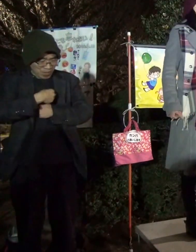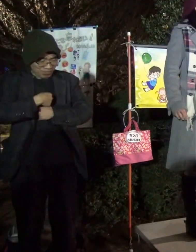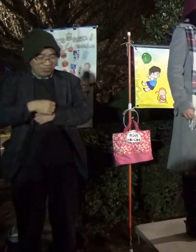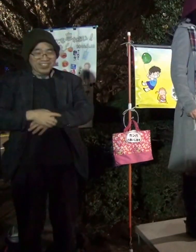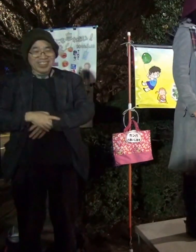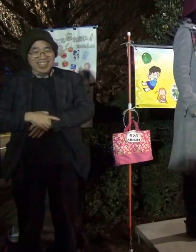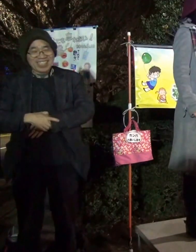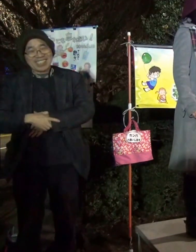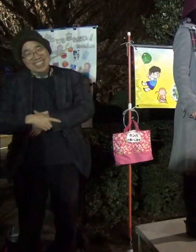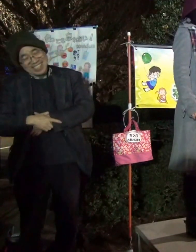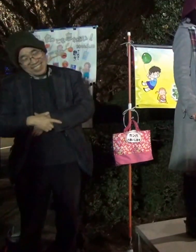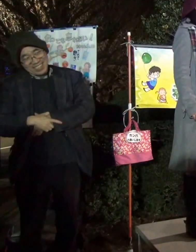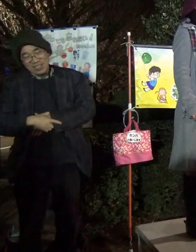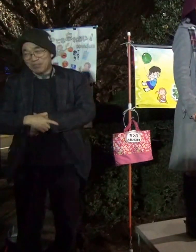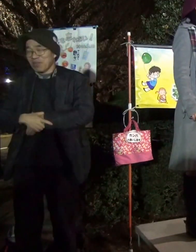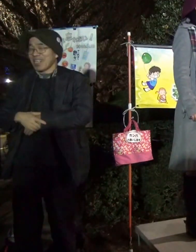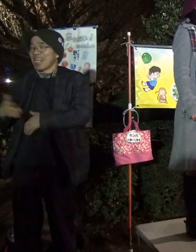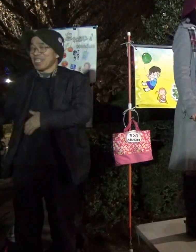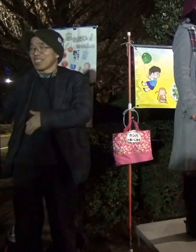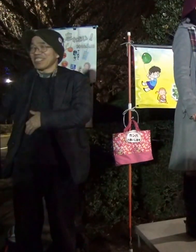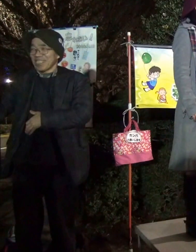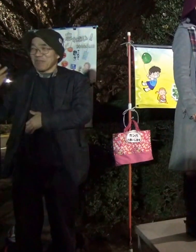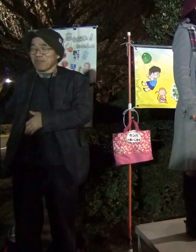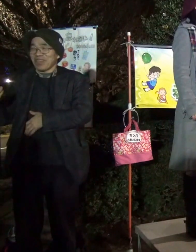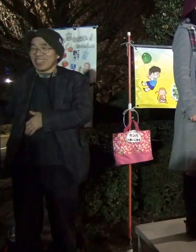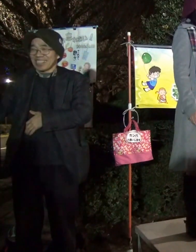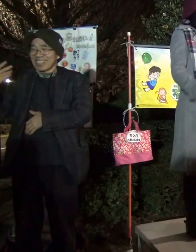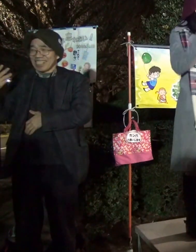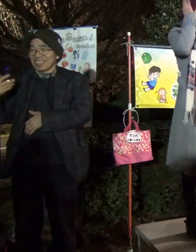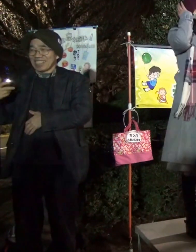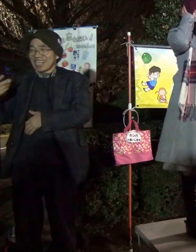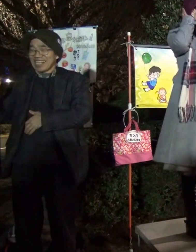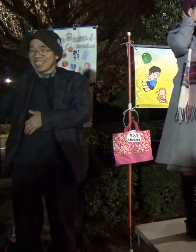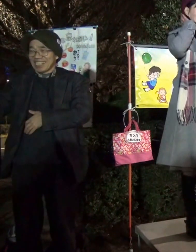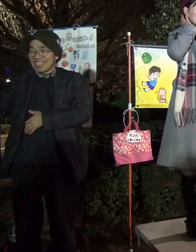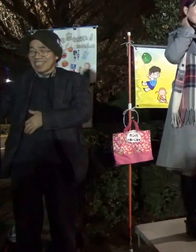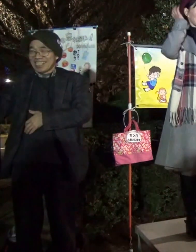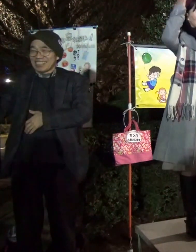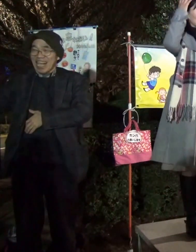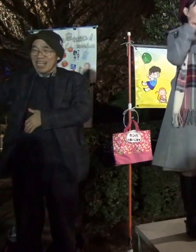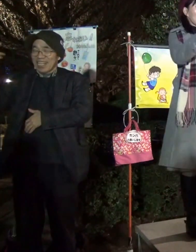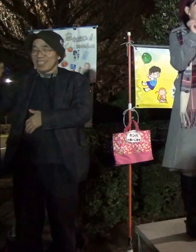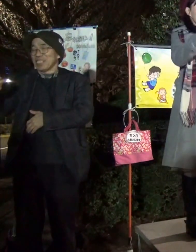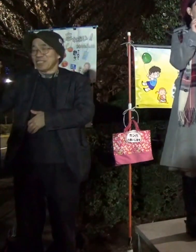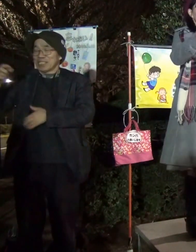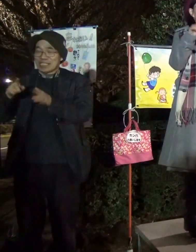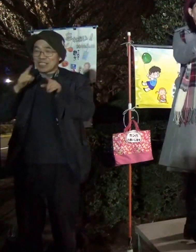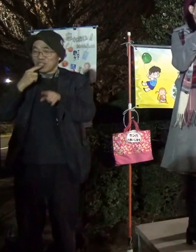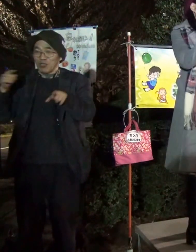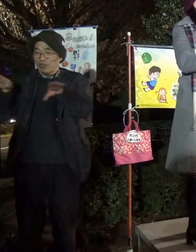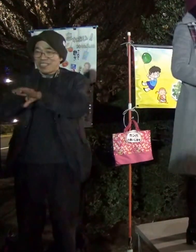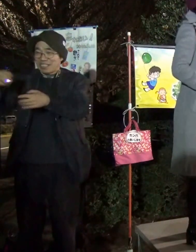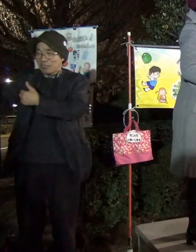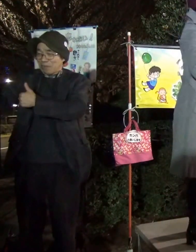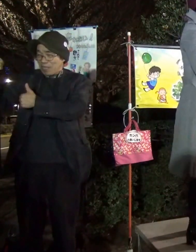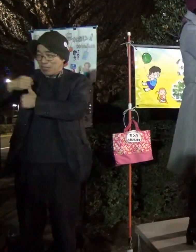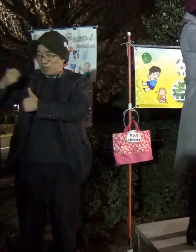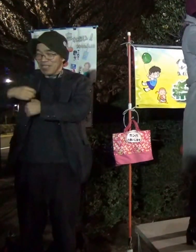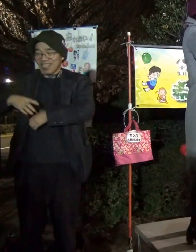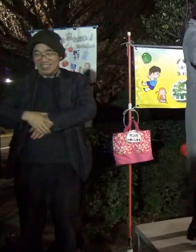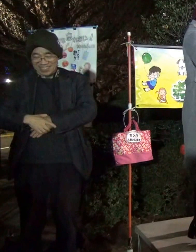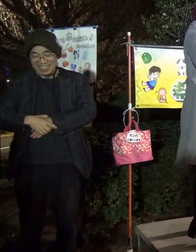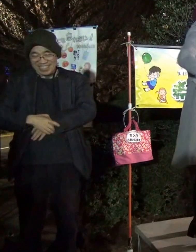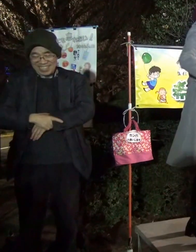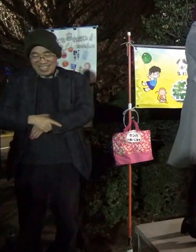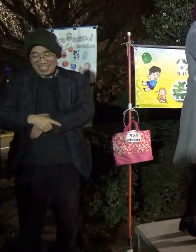そんな風に思ってない。 ステージで散々いじめられたからね、今日なんかいじめ心 が。いじめてないじゃないですか。一生懸命喋ってつなぎましたよ、次